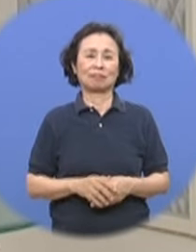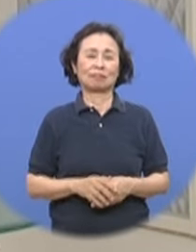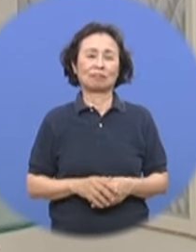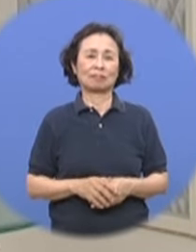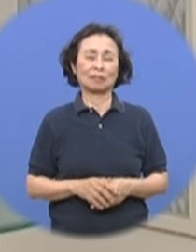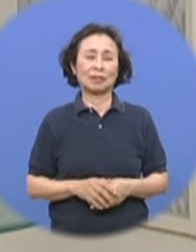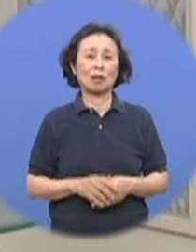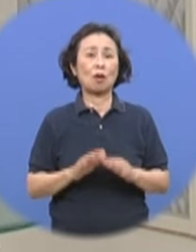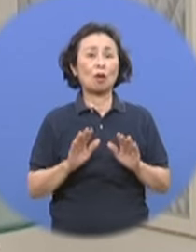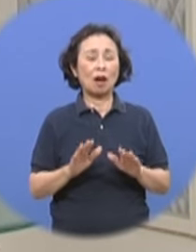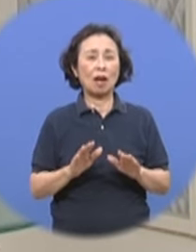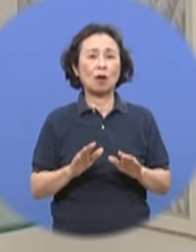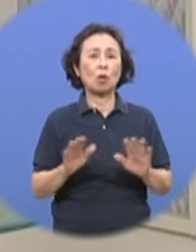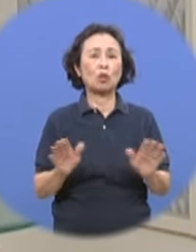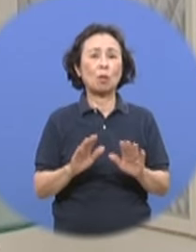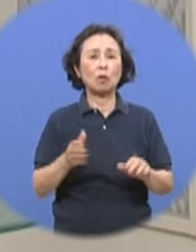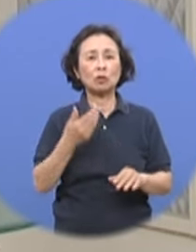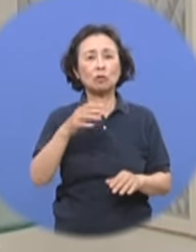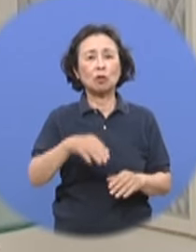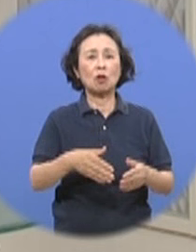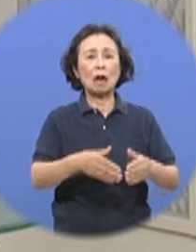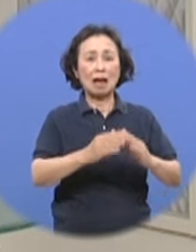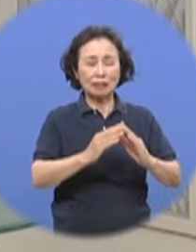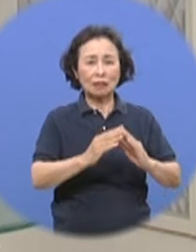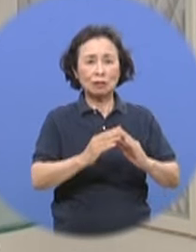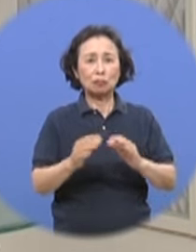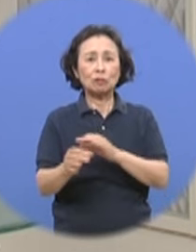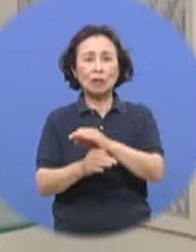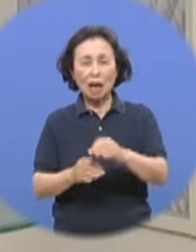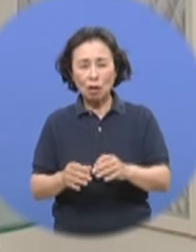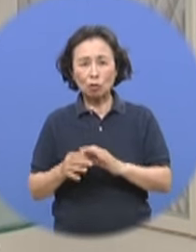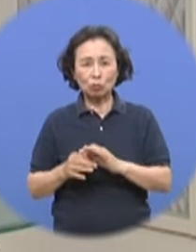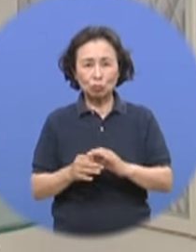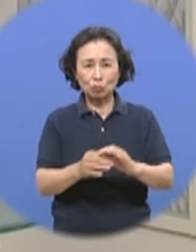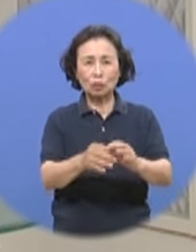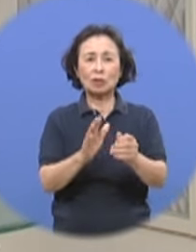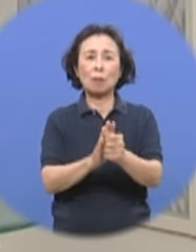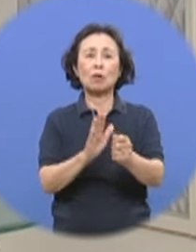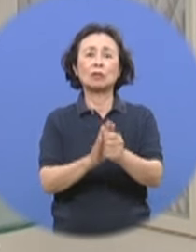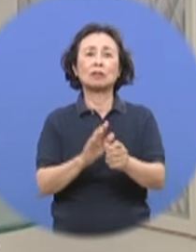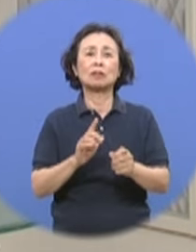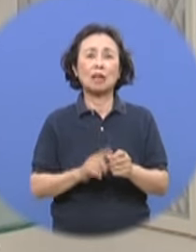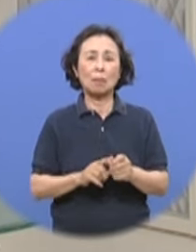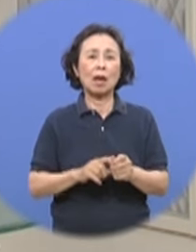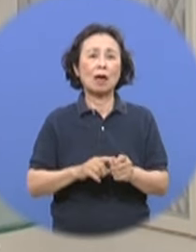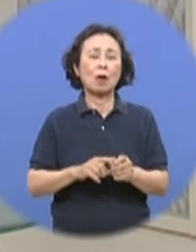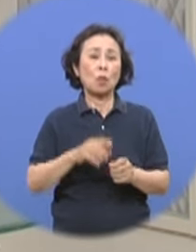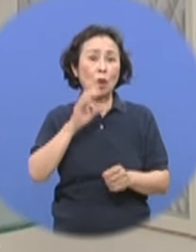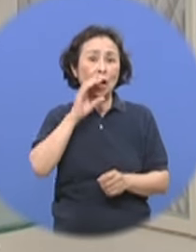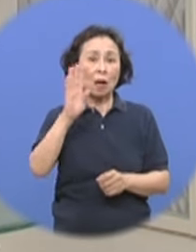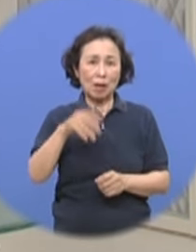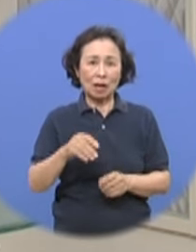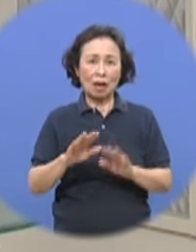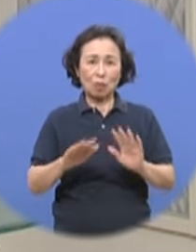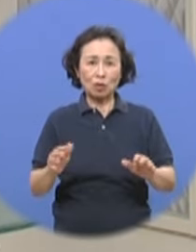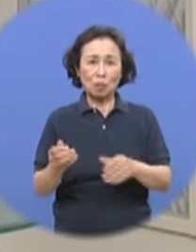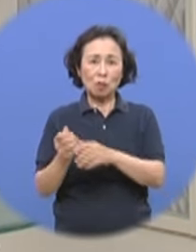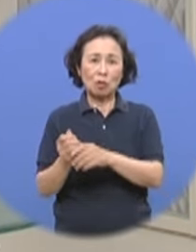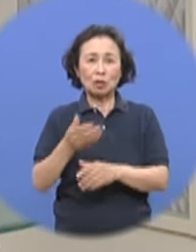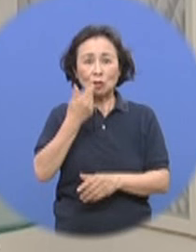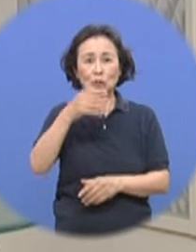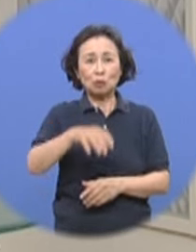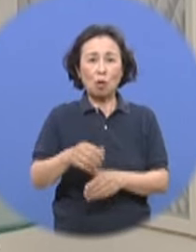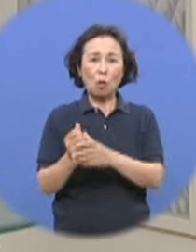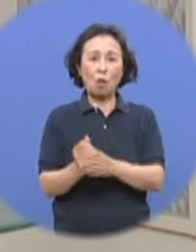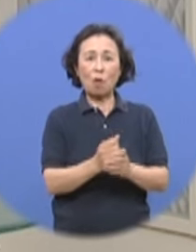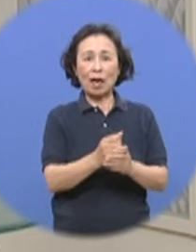食堂の開設や運営を持続的にサポートしようと和歌山県子ども食堂応援ネットワークを設立しました